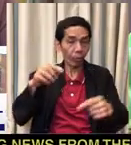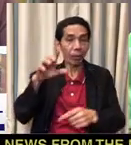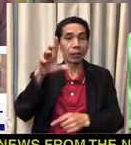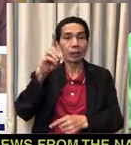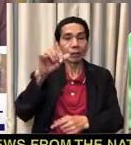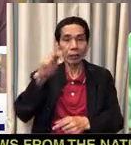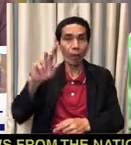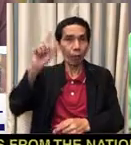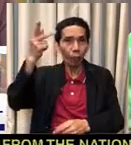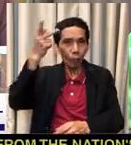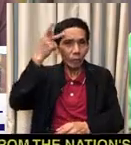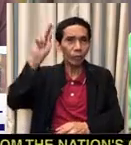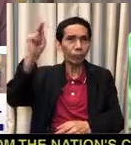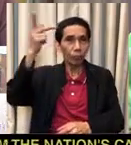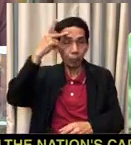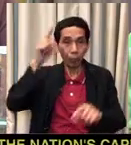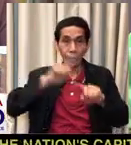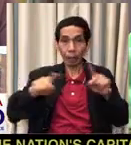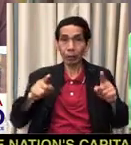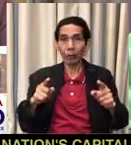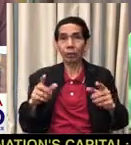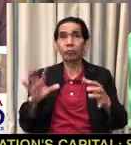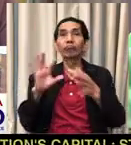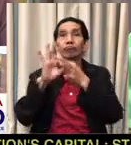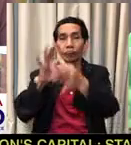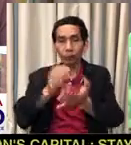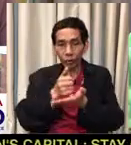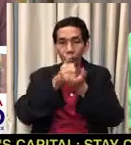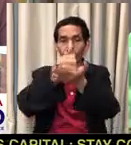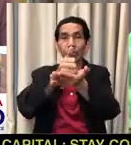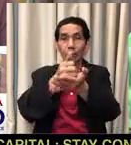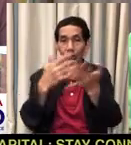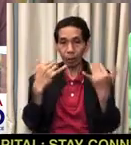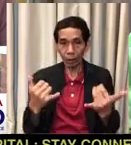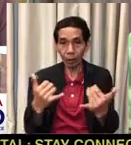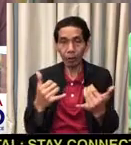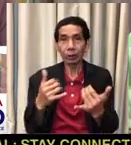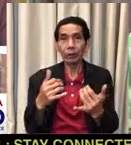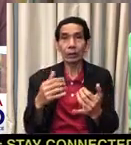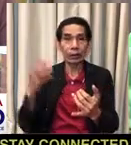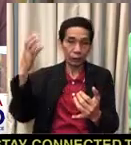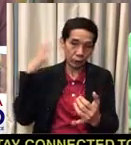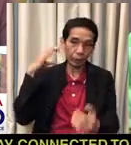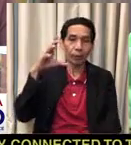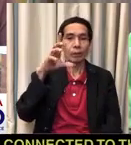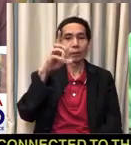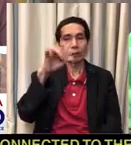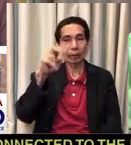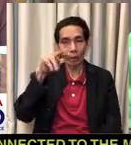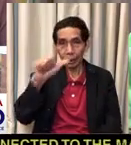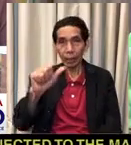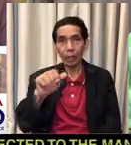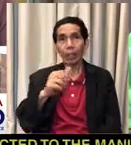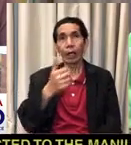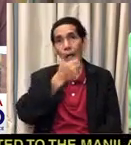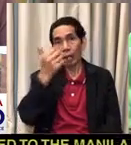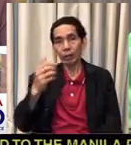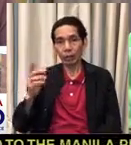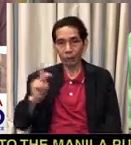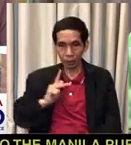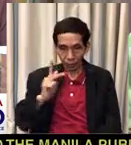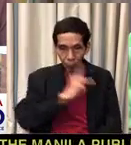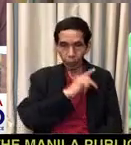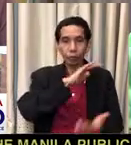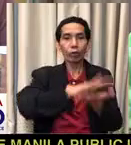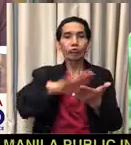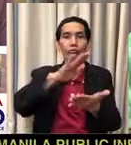mga politika yan. O, pero sila nakikipagtulungan. O, ngayon, si Chairman Diana at yung kanyang mga kagawad, o,